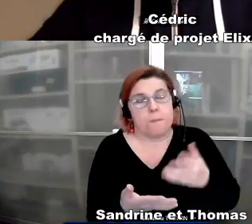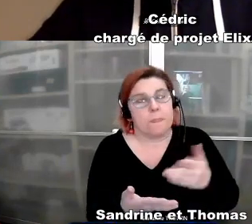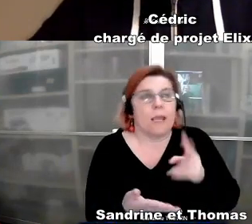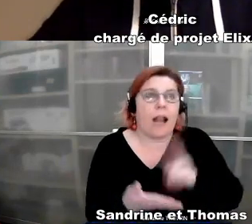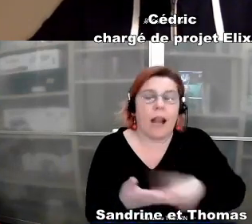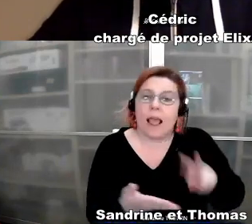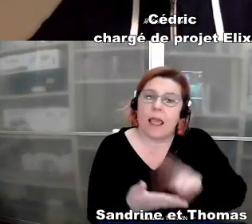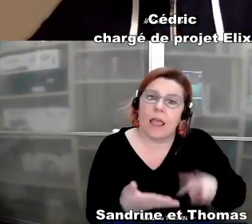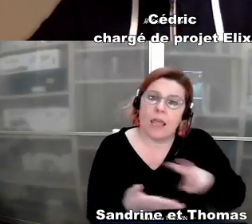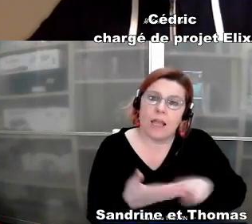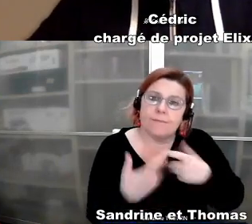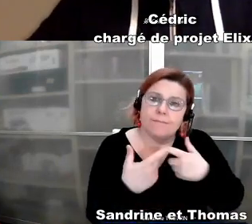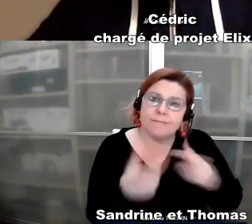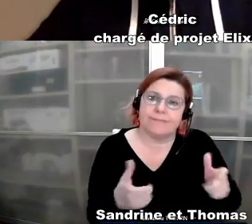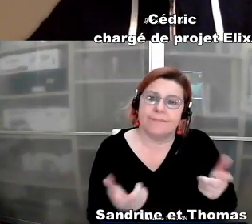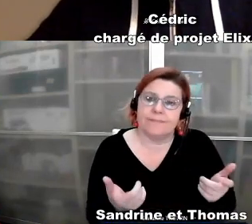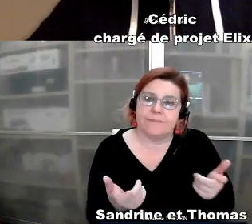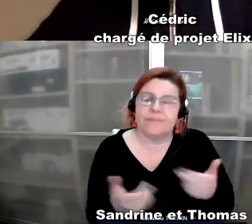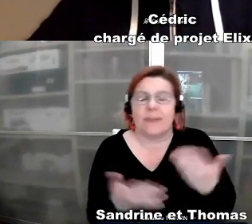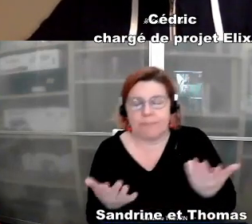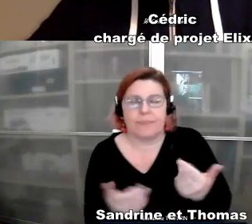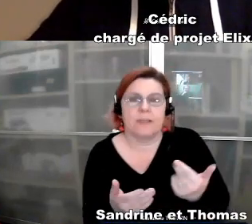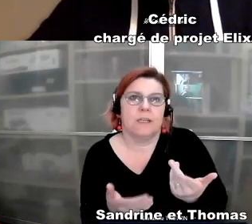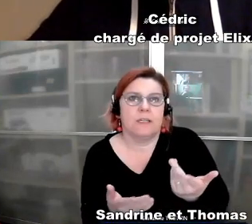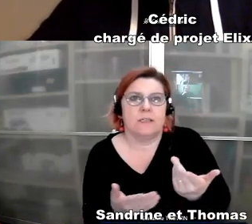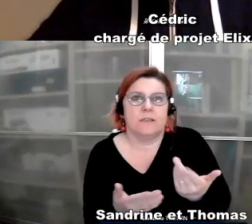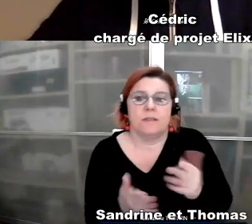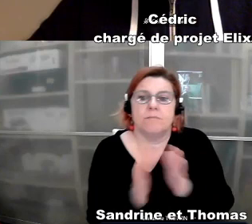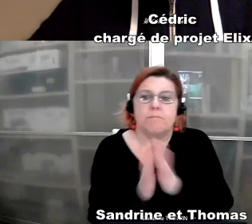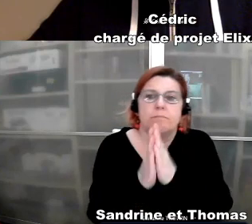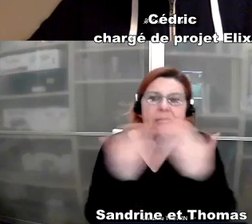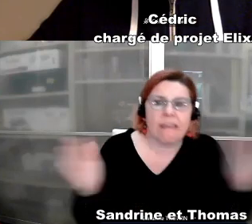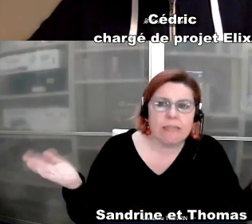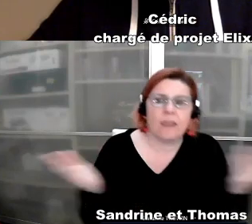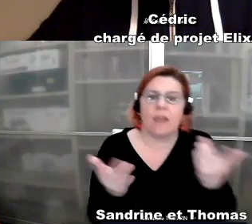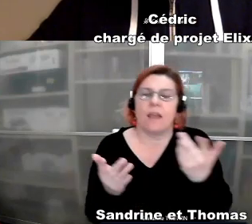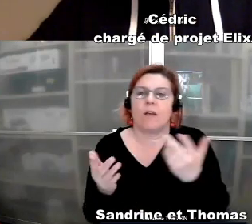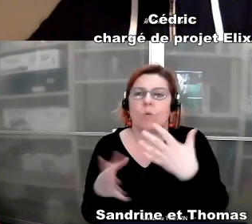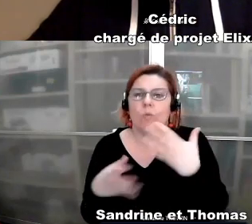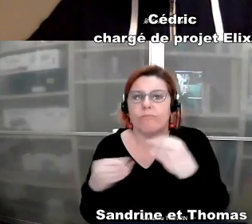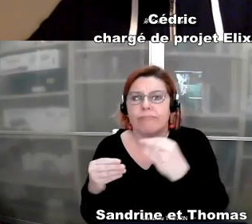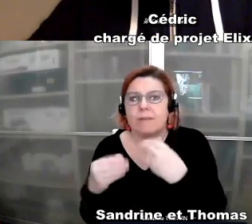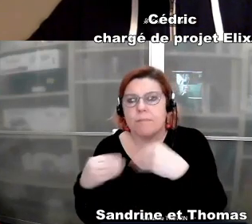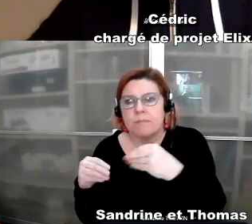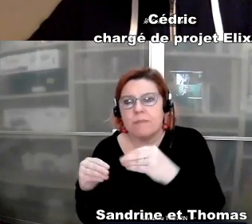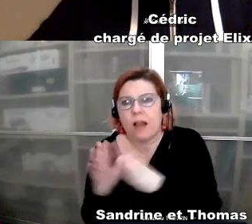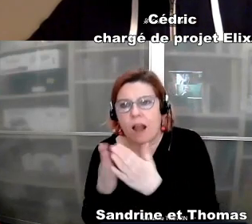la lecture accessible. En fait, faire en sorte que les médiathèques, que les libraires proposent